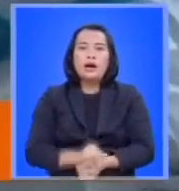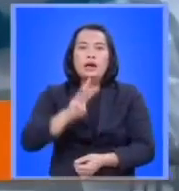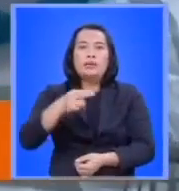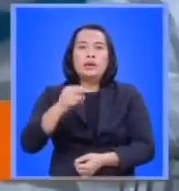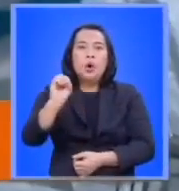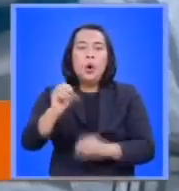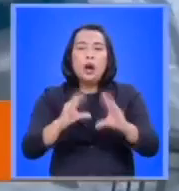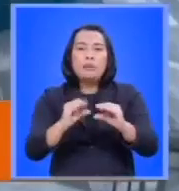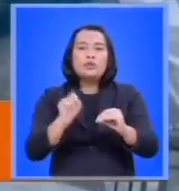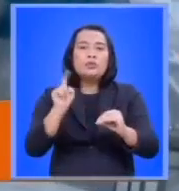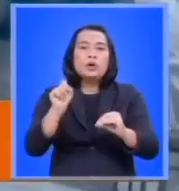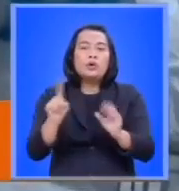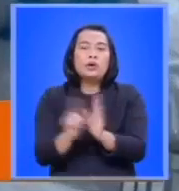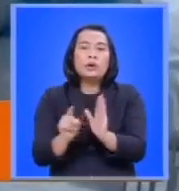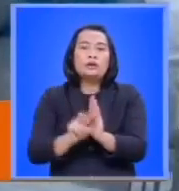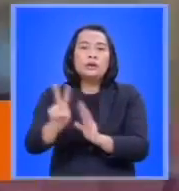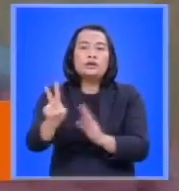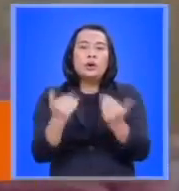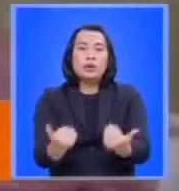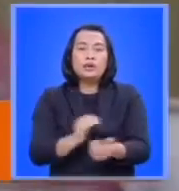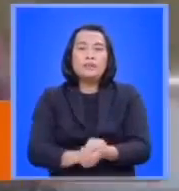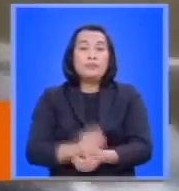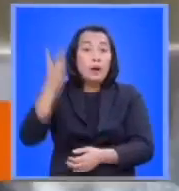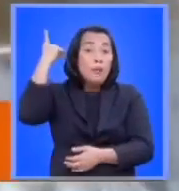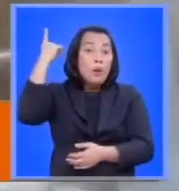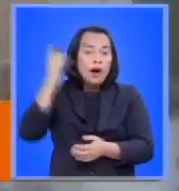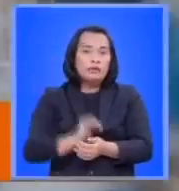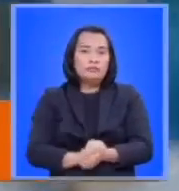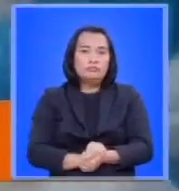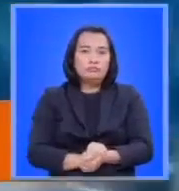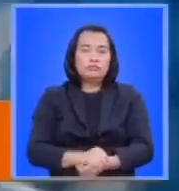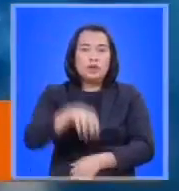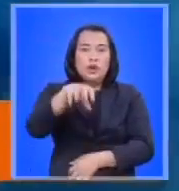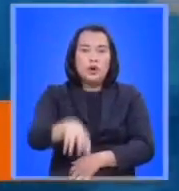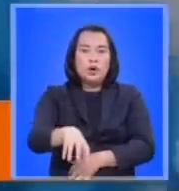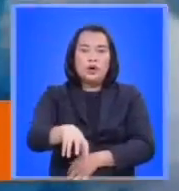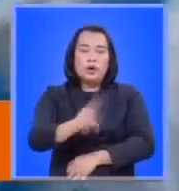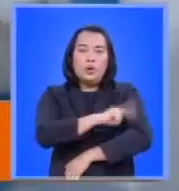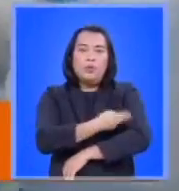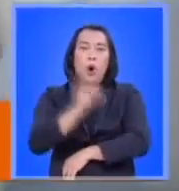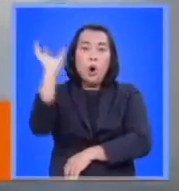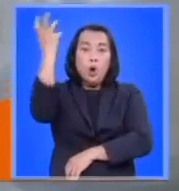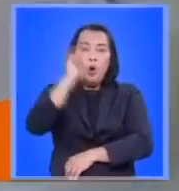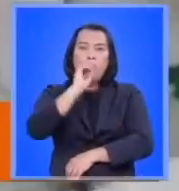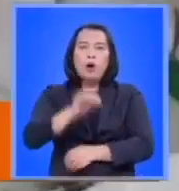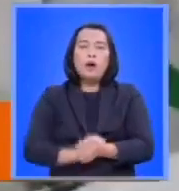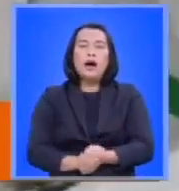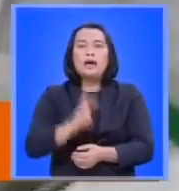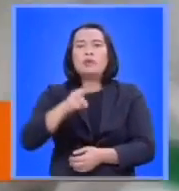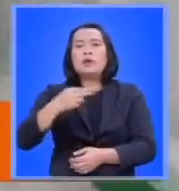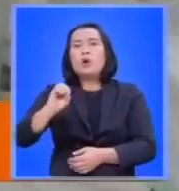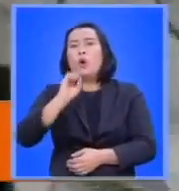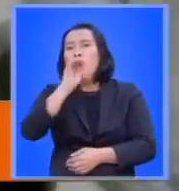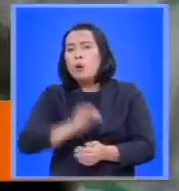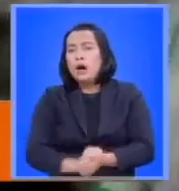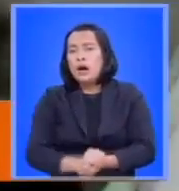กเฉินเป็นครั้งที่2ในวันนี้ค่ะเมื่อวานนี้เนี่ยท่าทีขององค์การอนามัยโลกออกมายอมรับนะคะว่าผิดพลาดในการประ